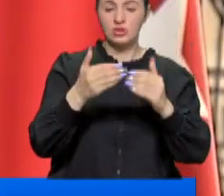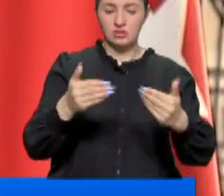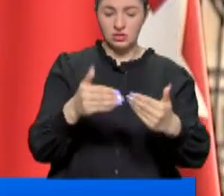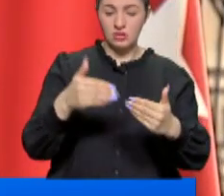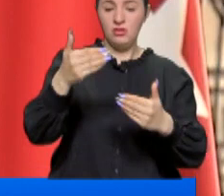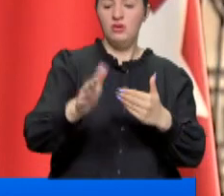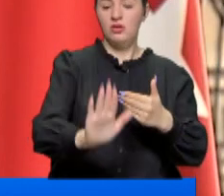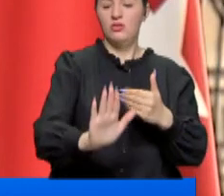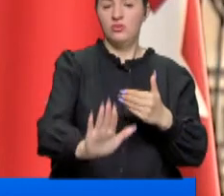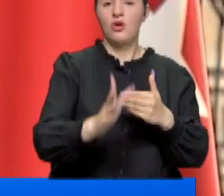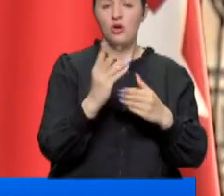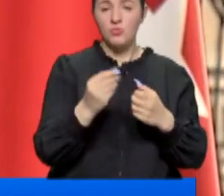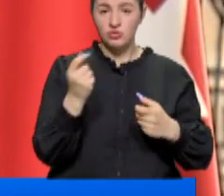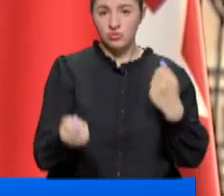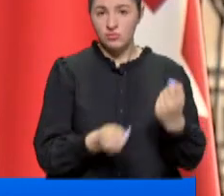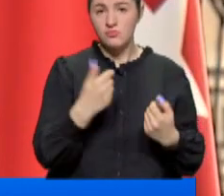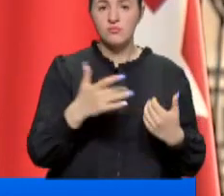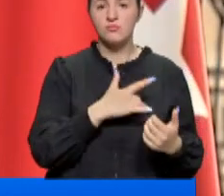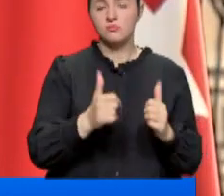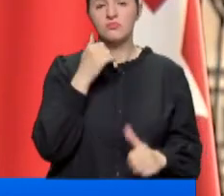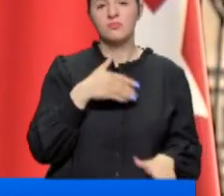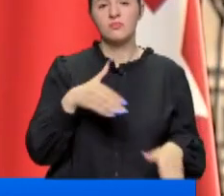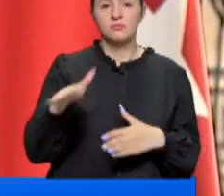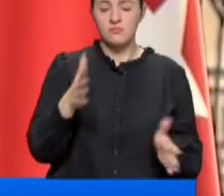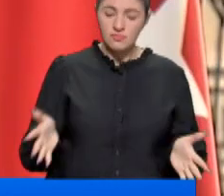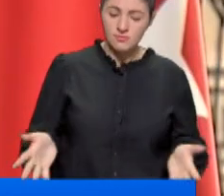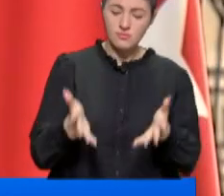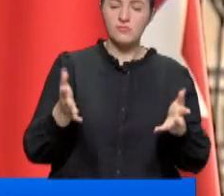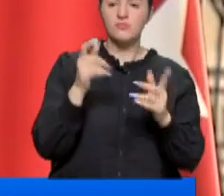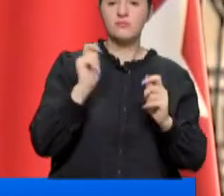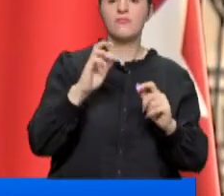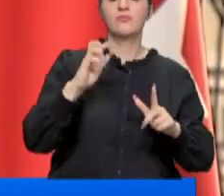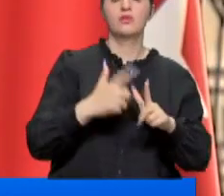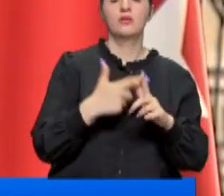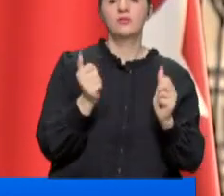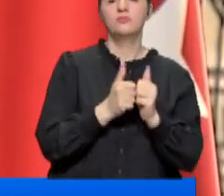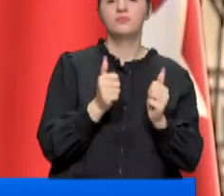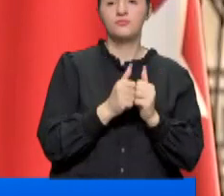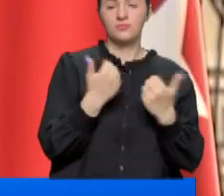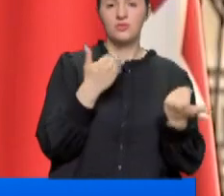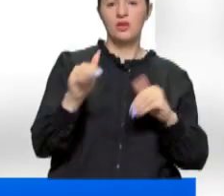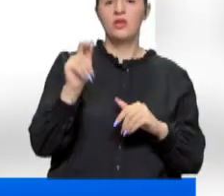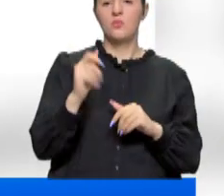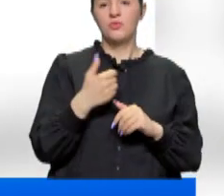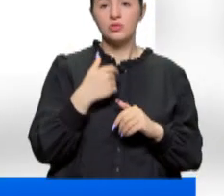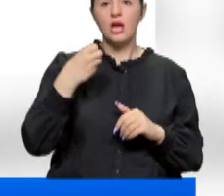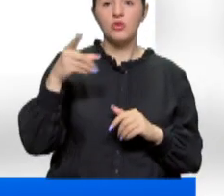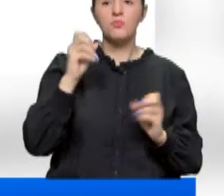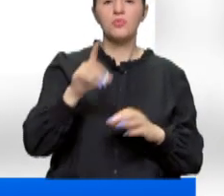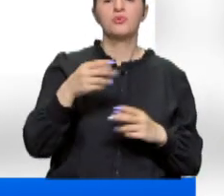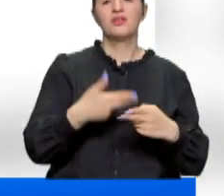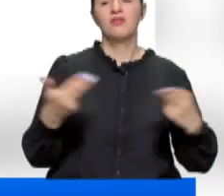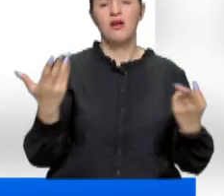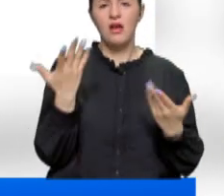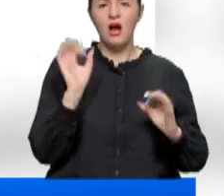tutmaya yönelik stratejimizi gönüllü geri dönüşleri teşvik edecek projelerle destekliyoruz Erdoğan